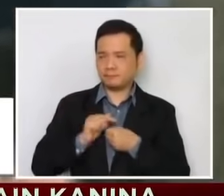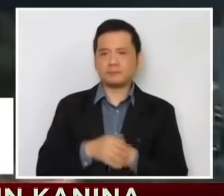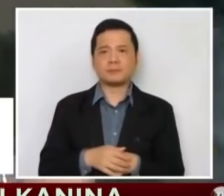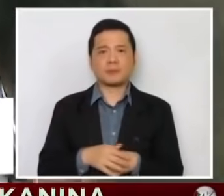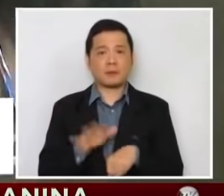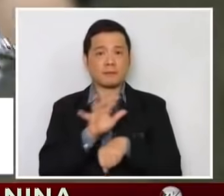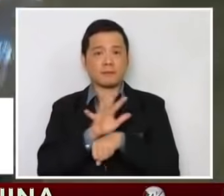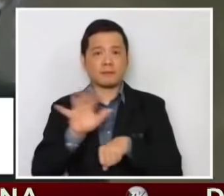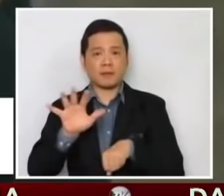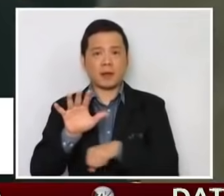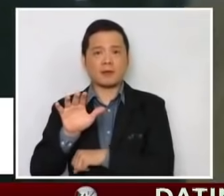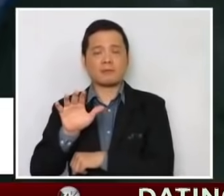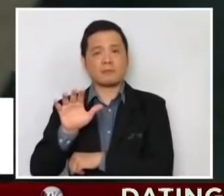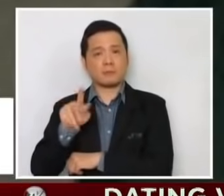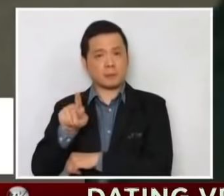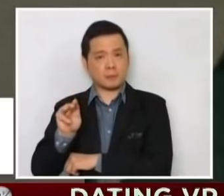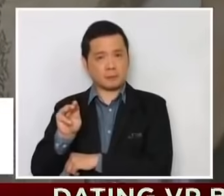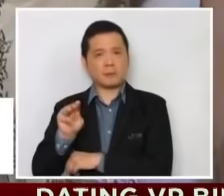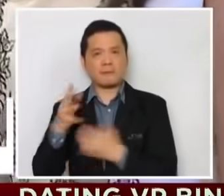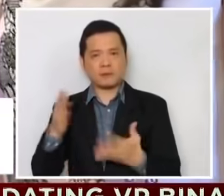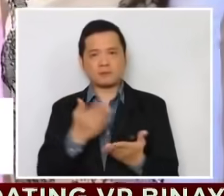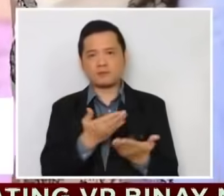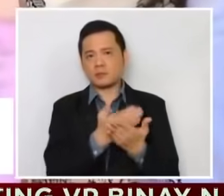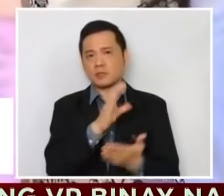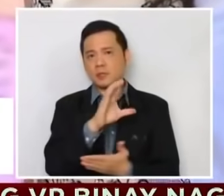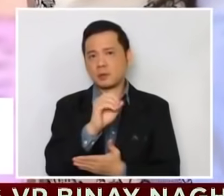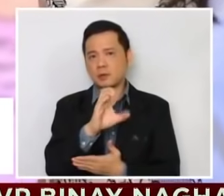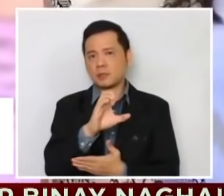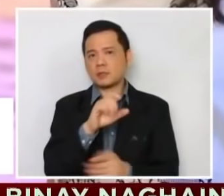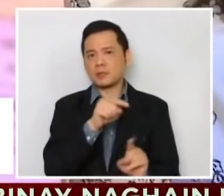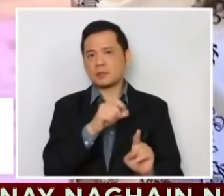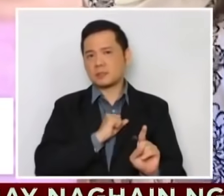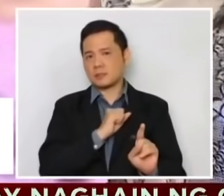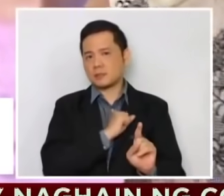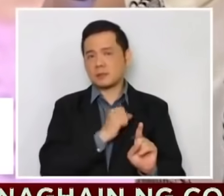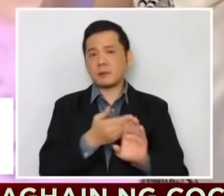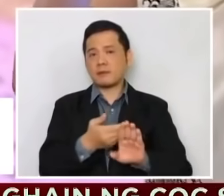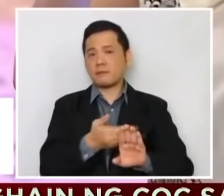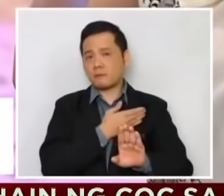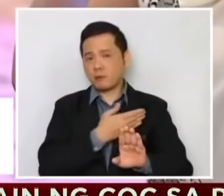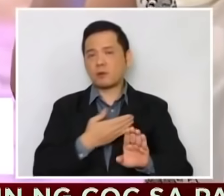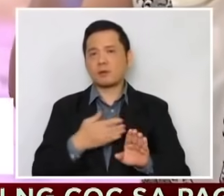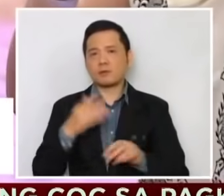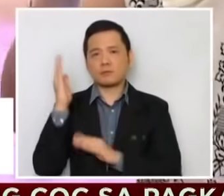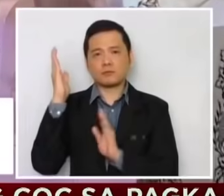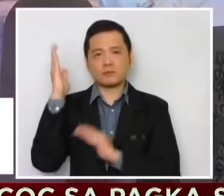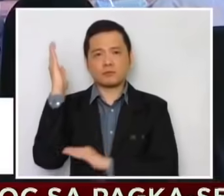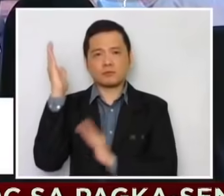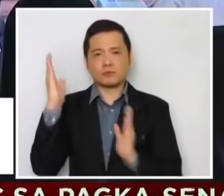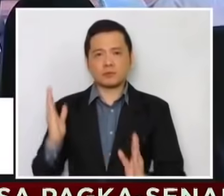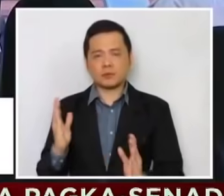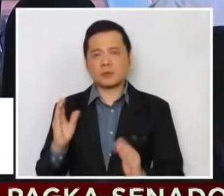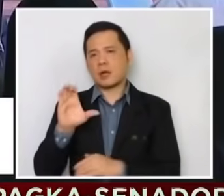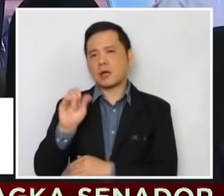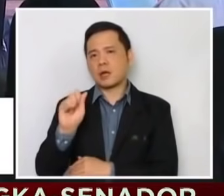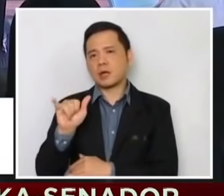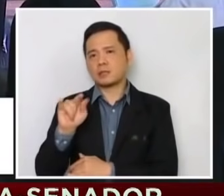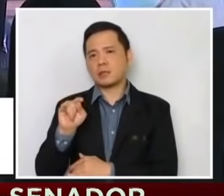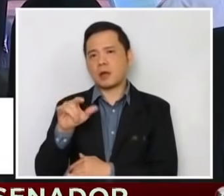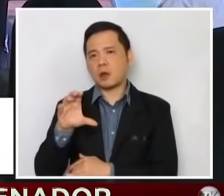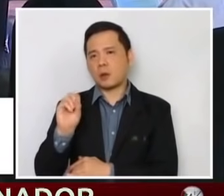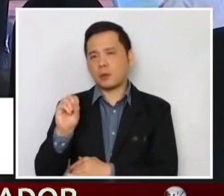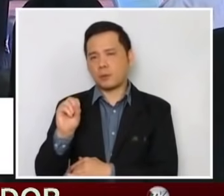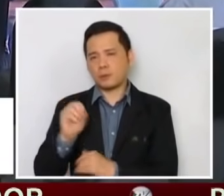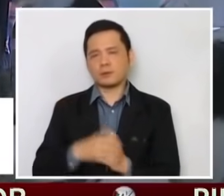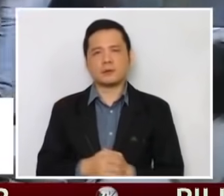namang maghain ng COC sa pagka-senador si dating House Speaker Alan Peter Cayetano. Naghain